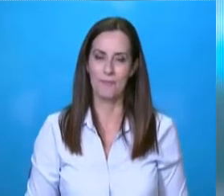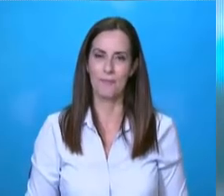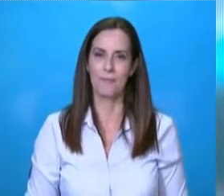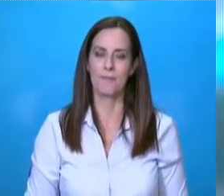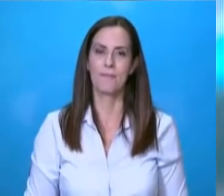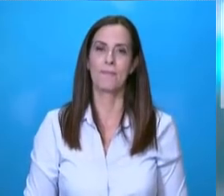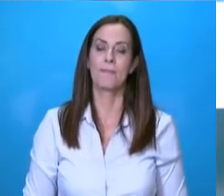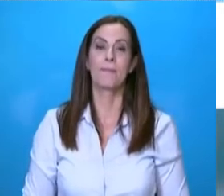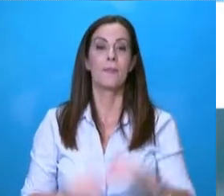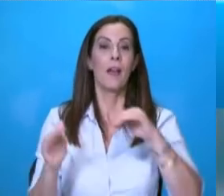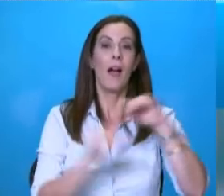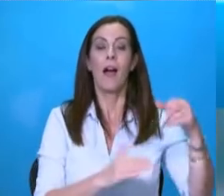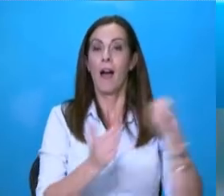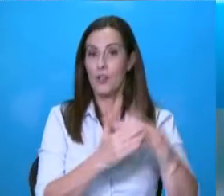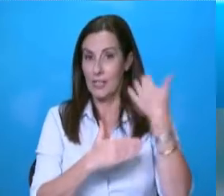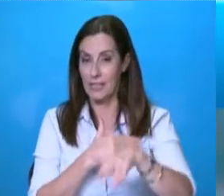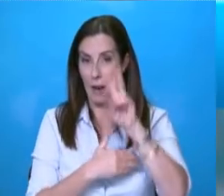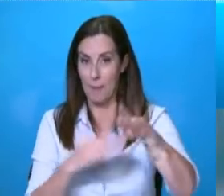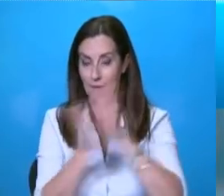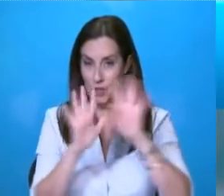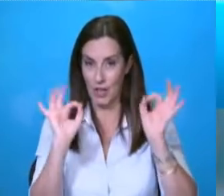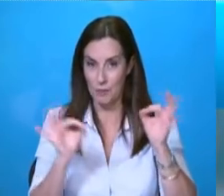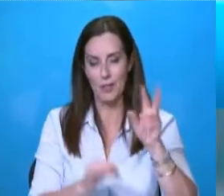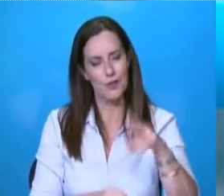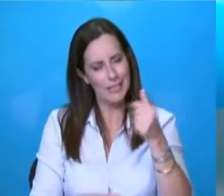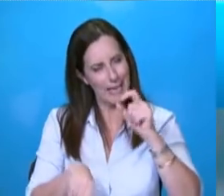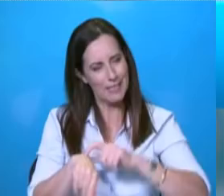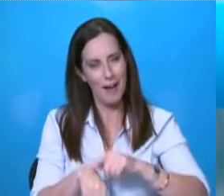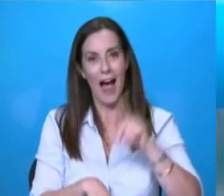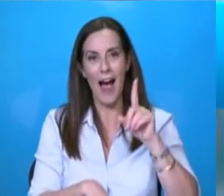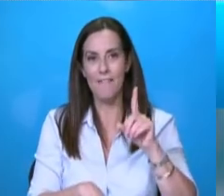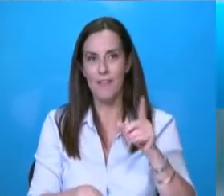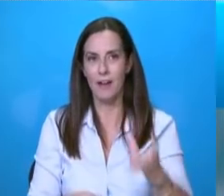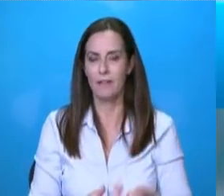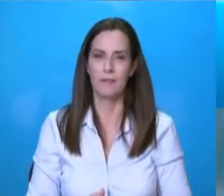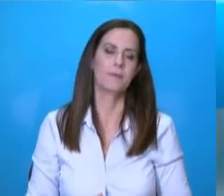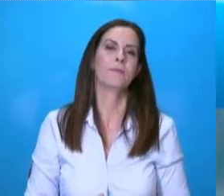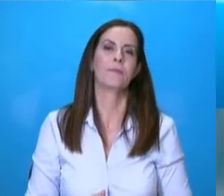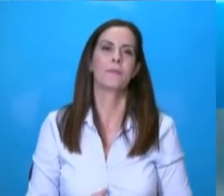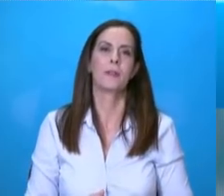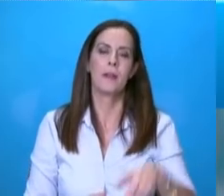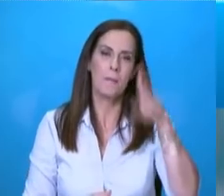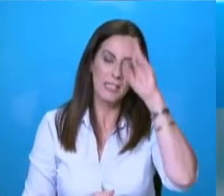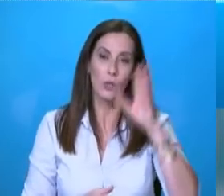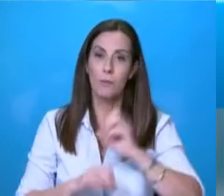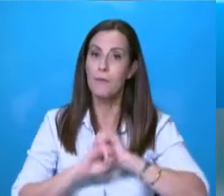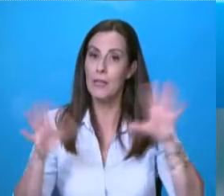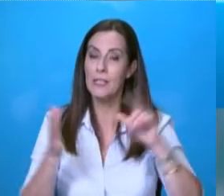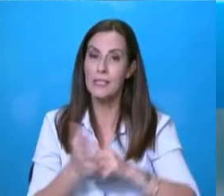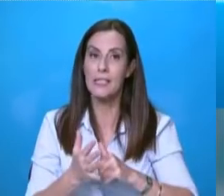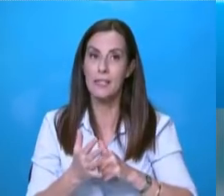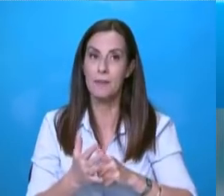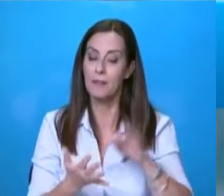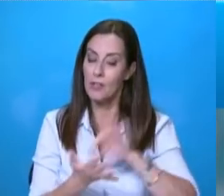אמנם עד שתסתיים 2019 רשמית, יש עוד קצת זמן, אבל הסיכומים כבר כאן. באקו מפרסמים היום את היצירות,